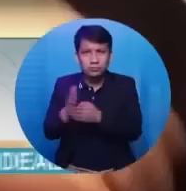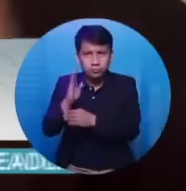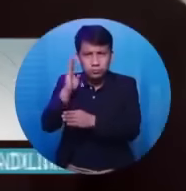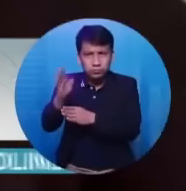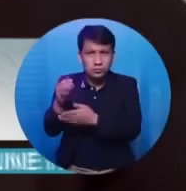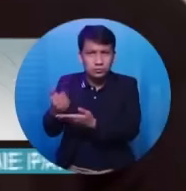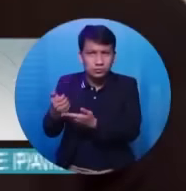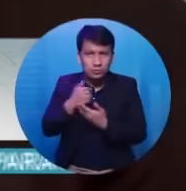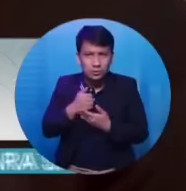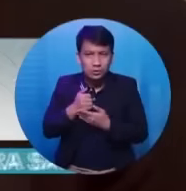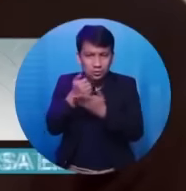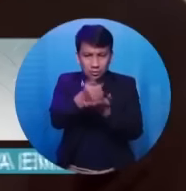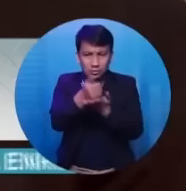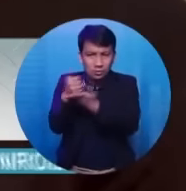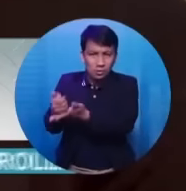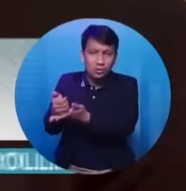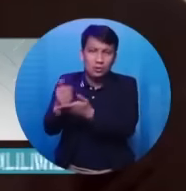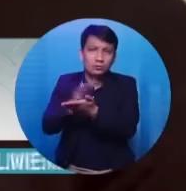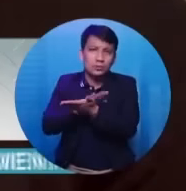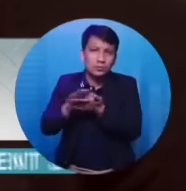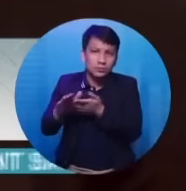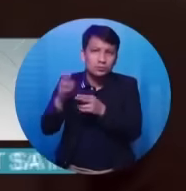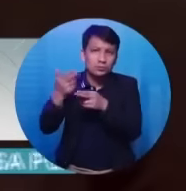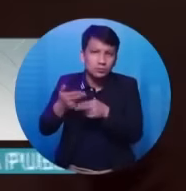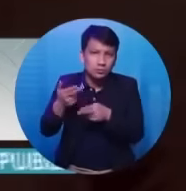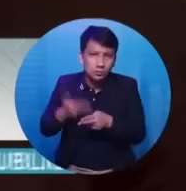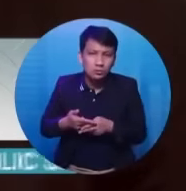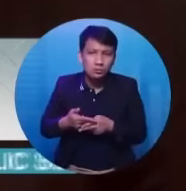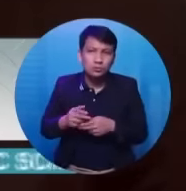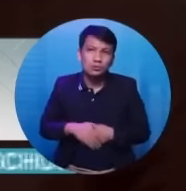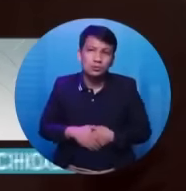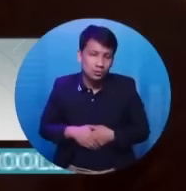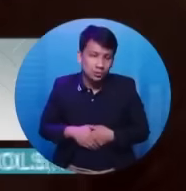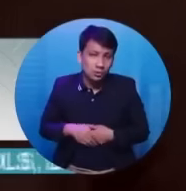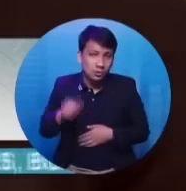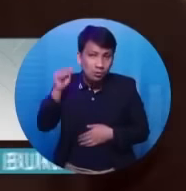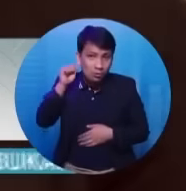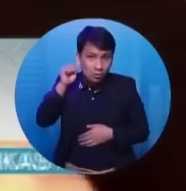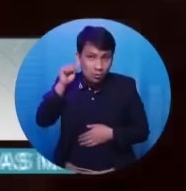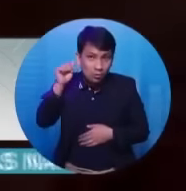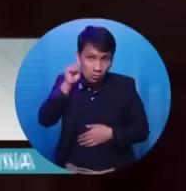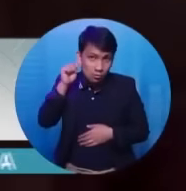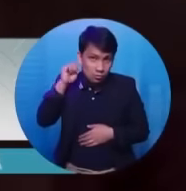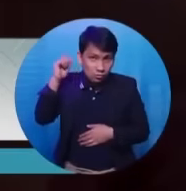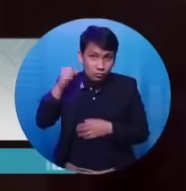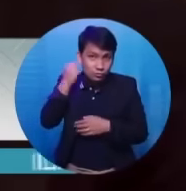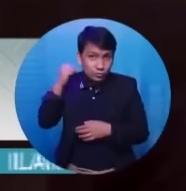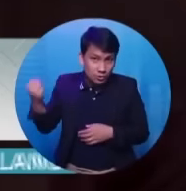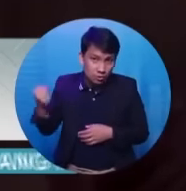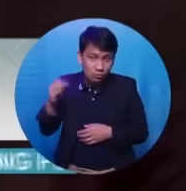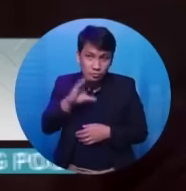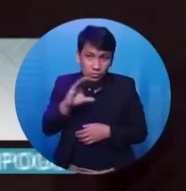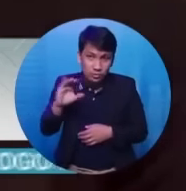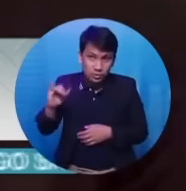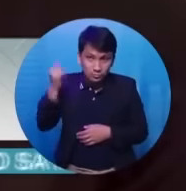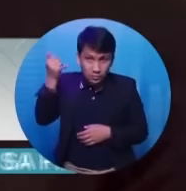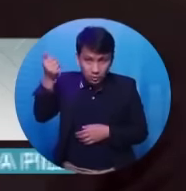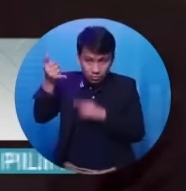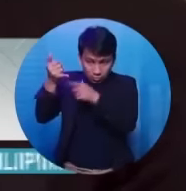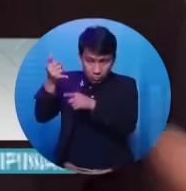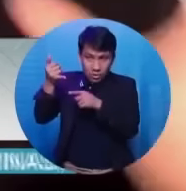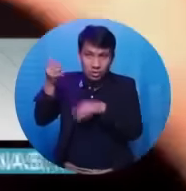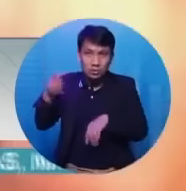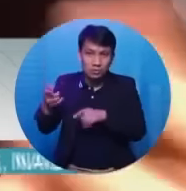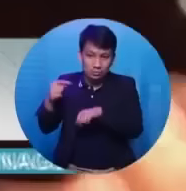lang ma-clear yung tangalan ko, pati yung audio ng CCTV. Kausap ko that time si Alfred, kausap ko